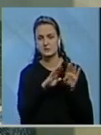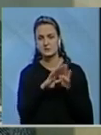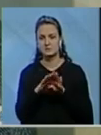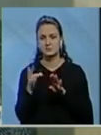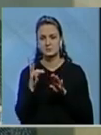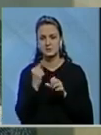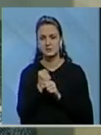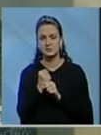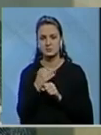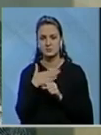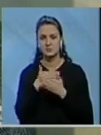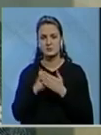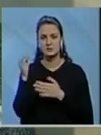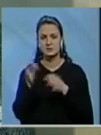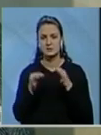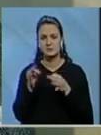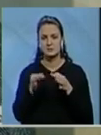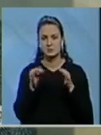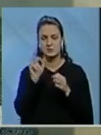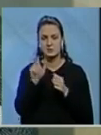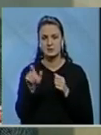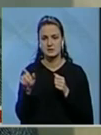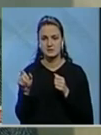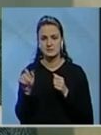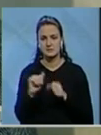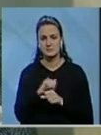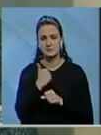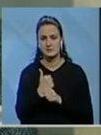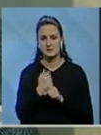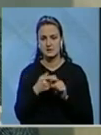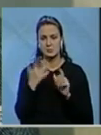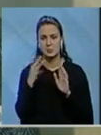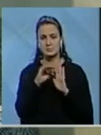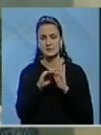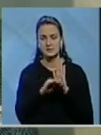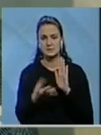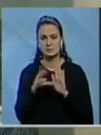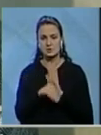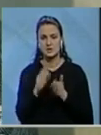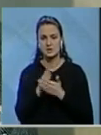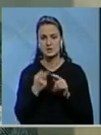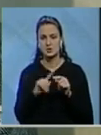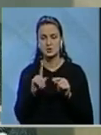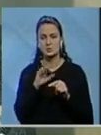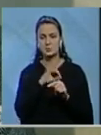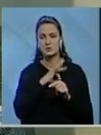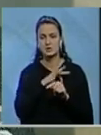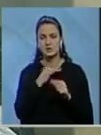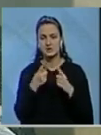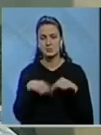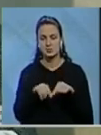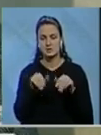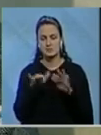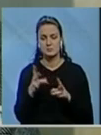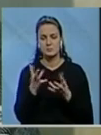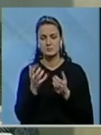უნდა დავნიშნოთ ჩვენ უზენაესი სასამართლოს მოსამართლეები. მთავარი ამ ხუთ პრინციპში არის ის, რომ იუსტიციის საბჭომ გადაწყვეტილება